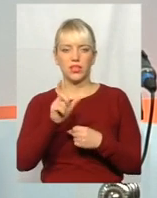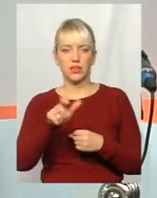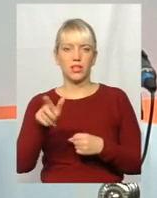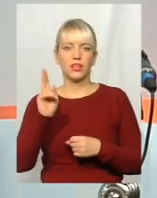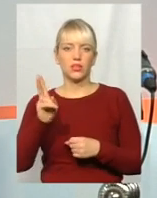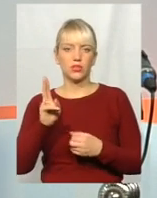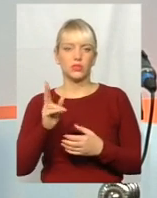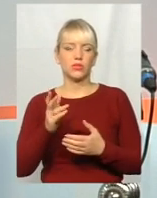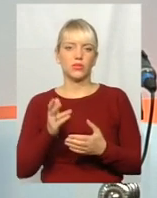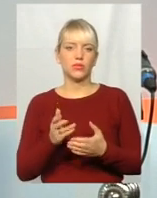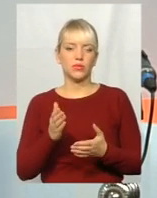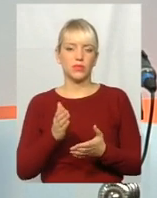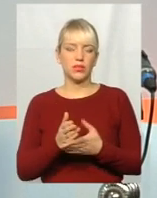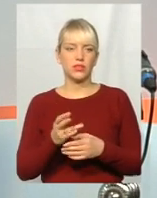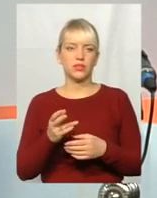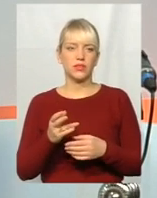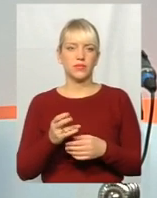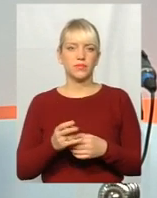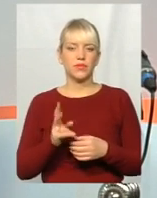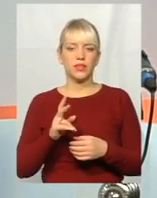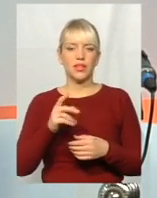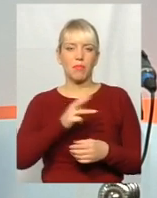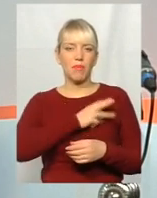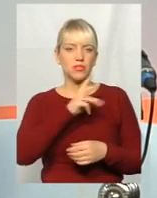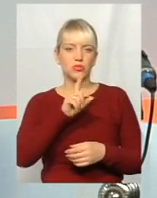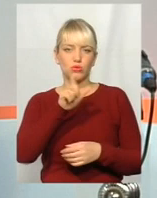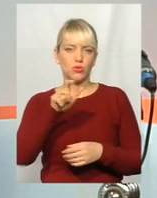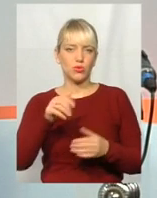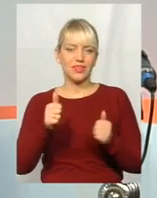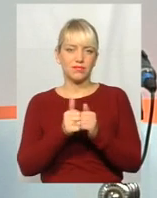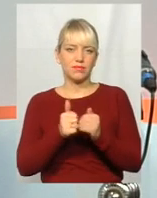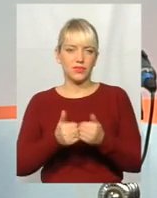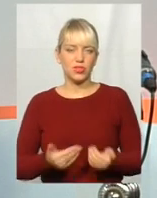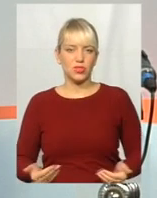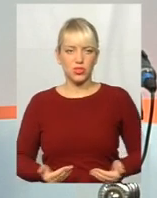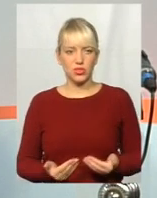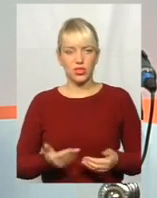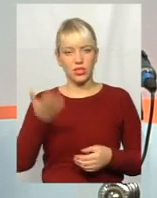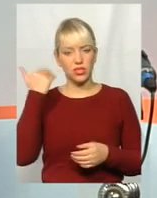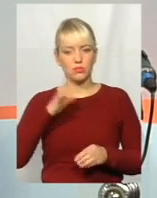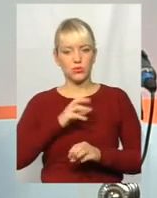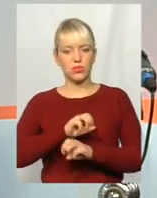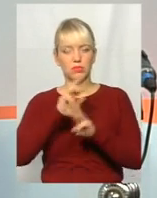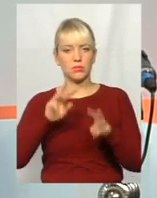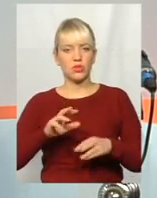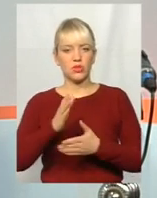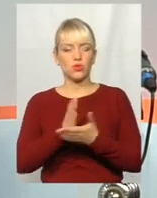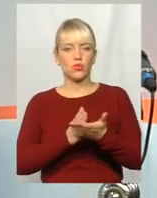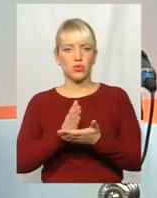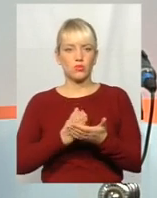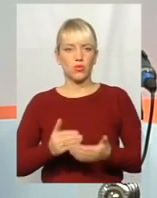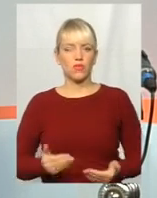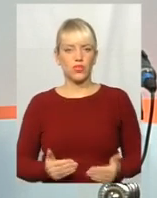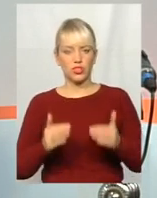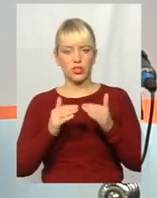мають бажано жили би на території. Раніше забезпечення службовим житлом було більш